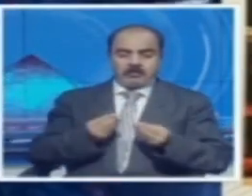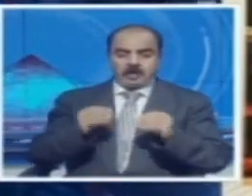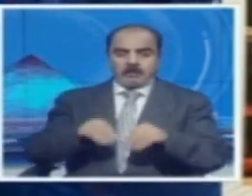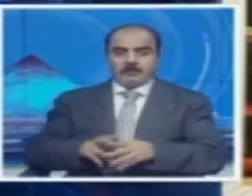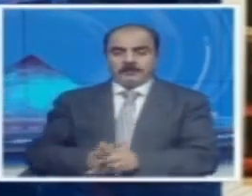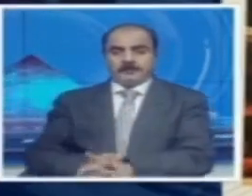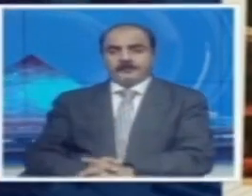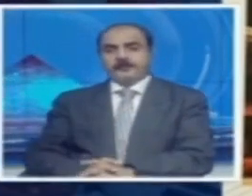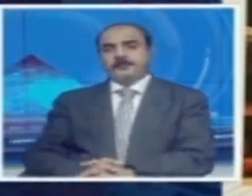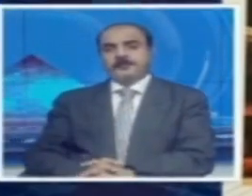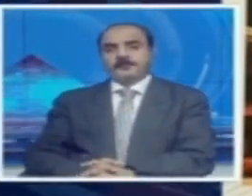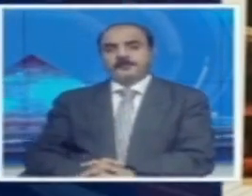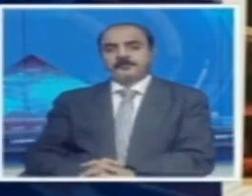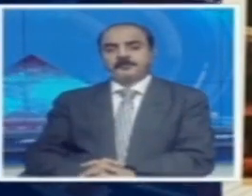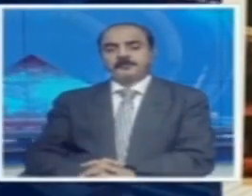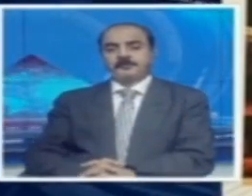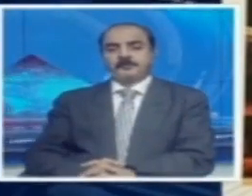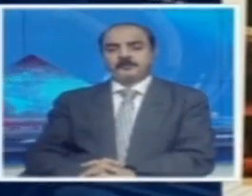الأوكرانية.